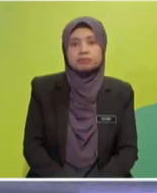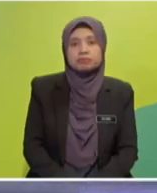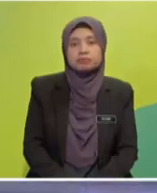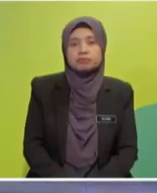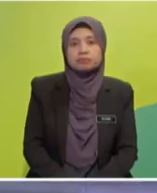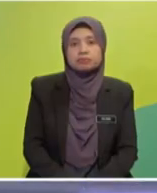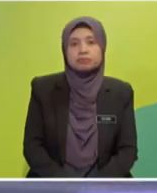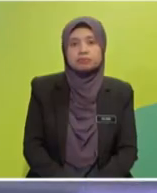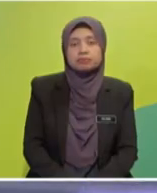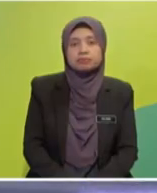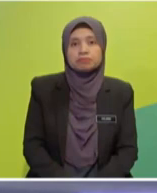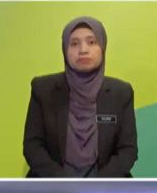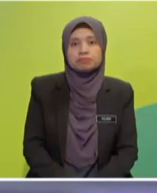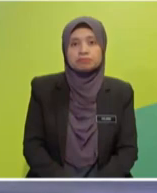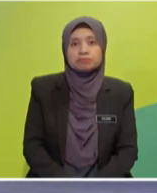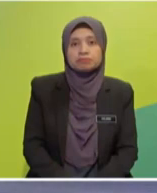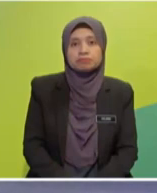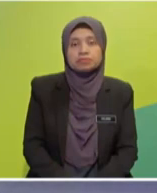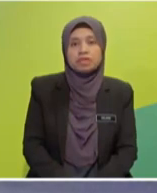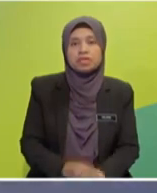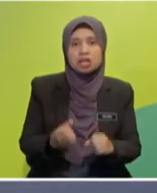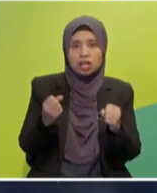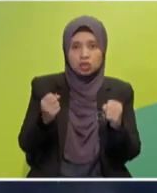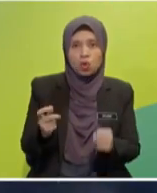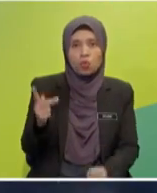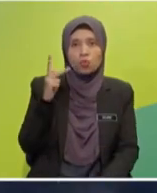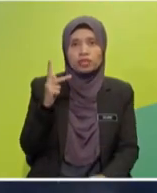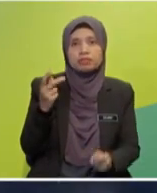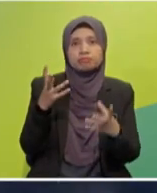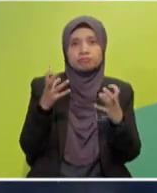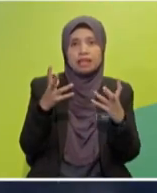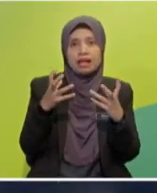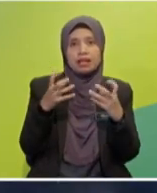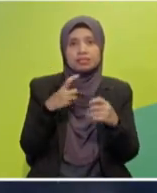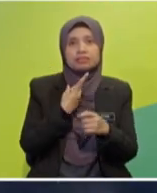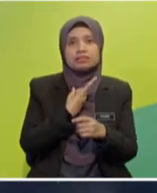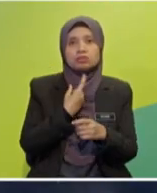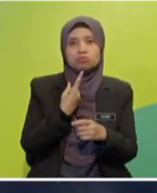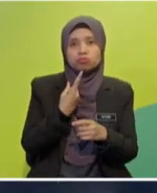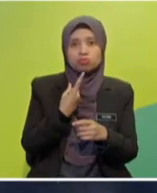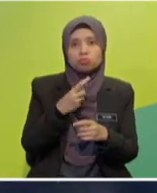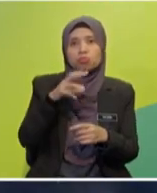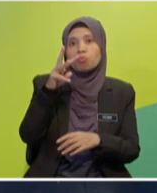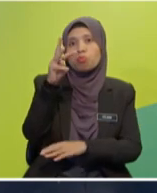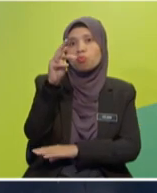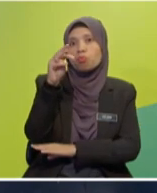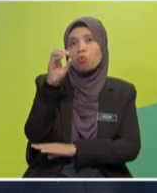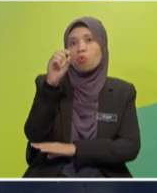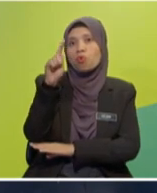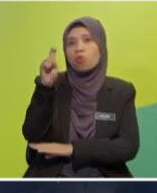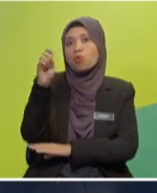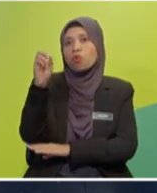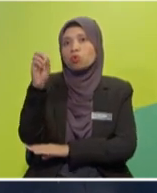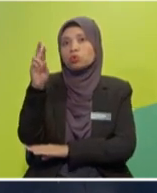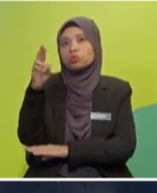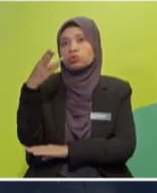Okay. Sambil kita melipat ni, cikgu. Betul-betul menguatkan penggunaan jari kita di sini. Dia menguatkan tangan-tangan kita ni. Ha, jari jemari, motor halus. Motor halus. Seperti ini, cikgu. Eh.